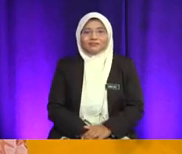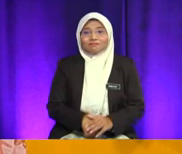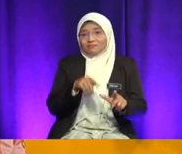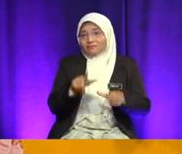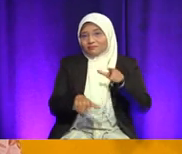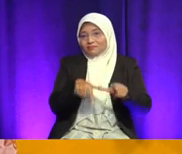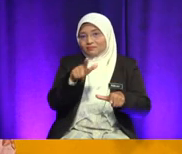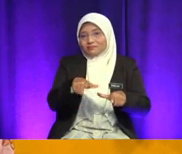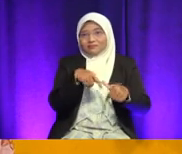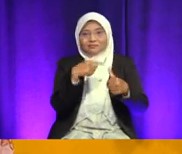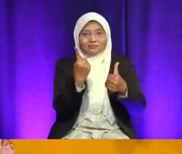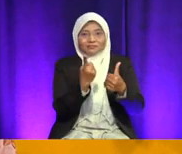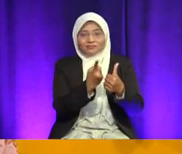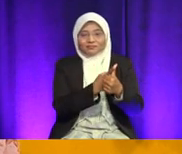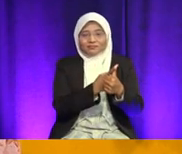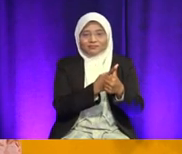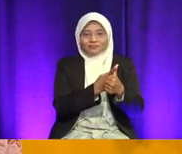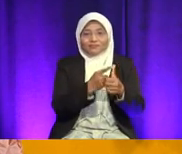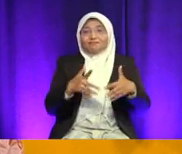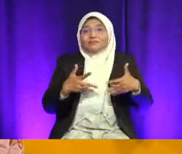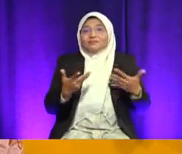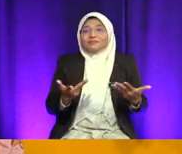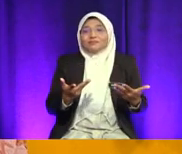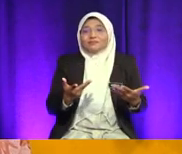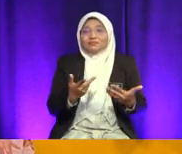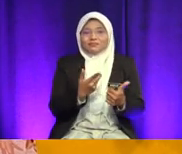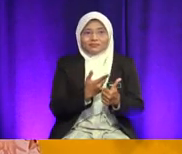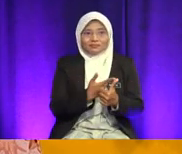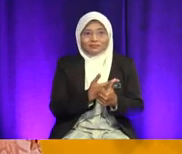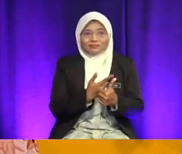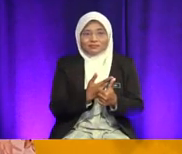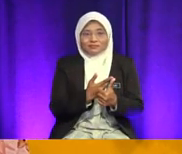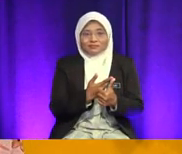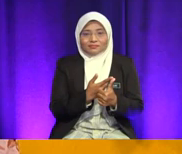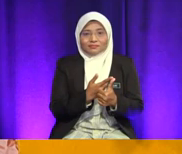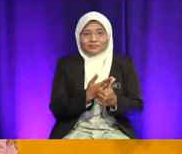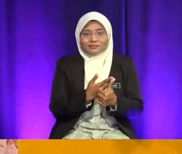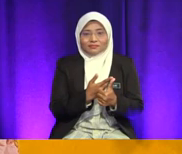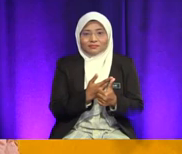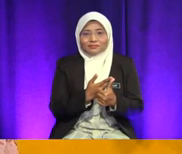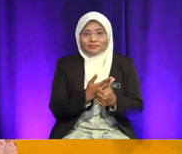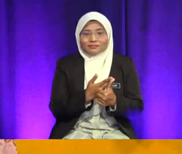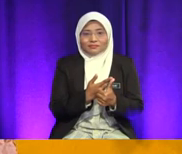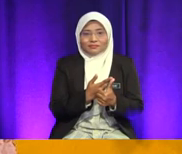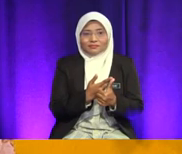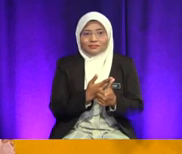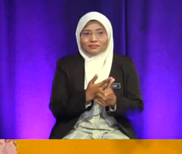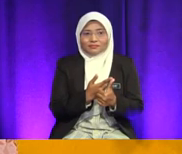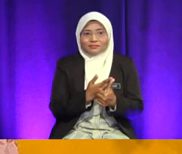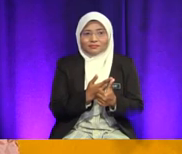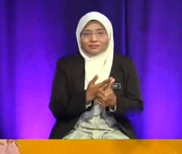pertama untuk mengekarkan kedaulatan negara bagi mewujudkan kestabilan politik serta kemakmuran